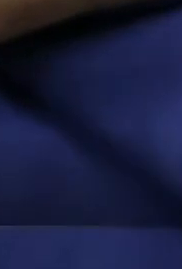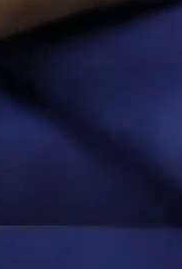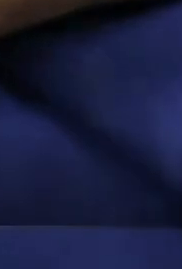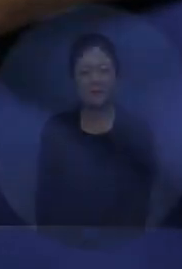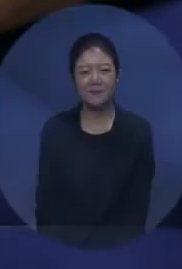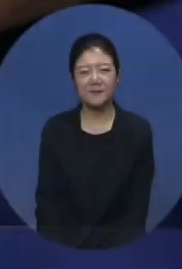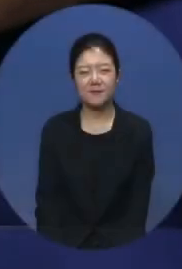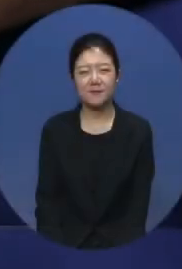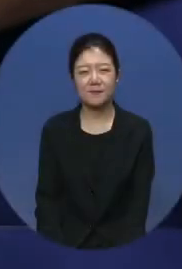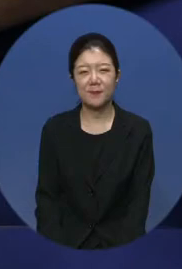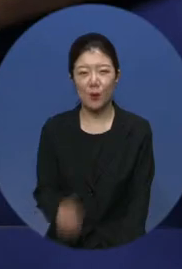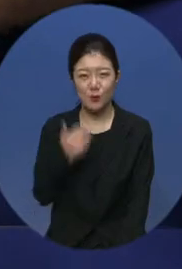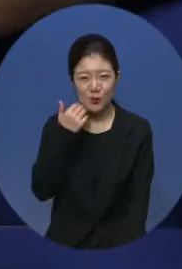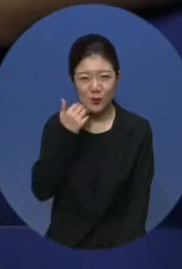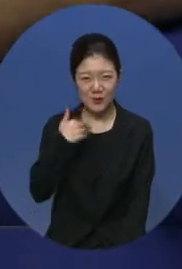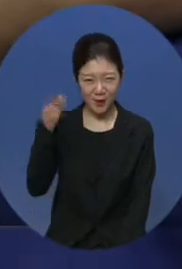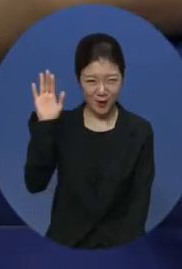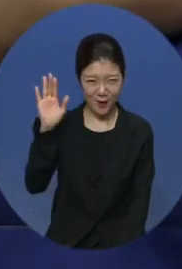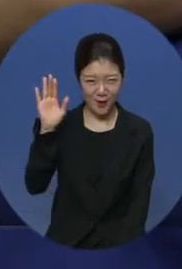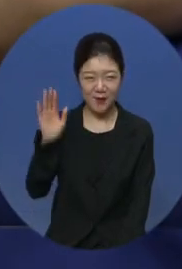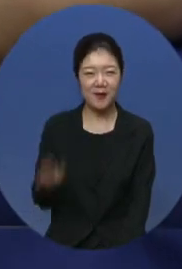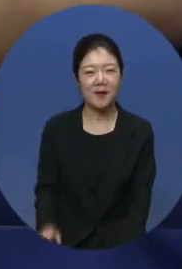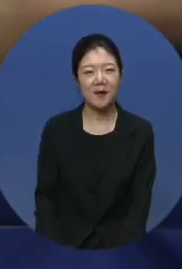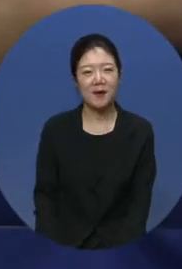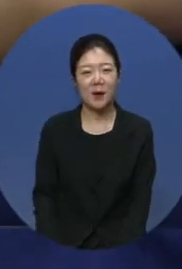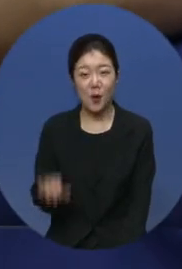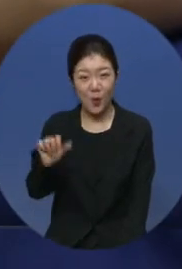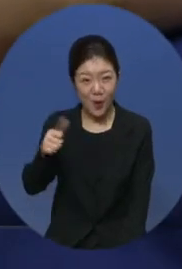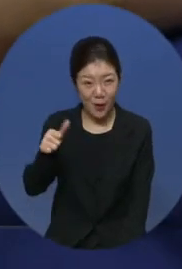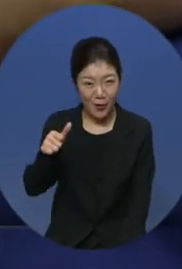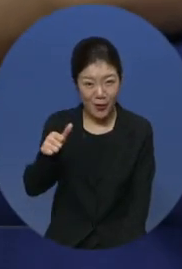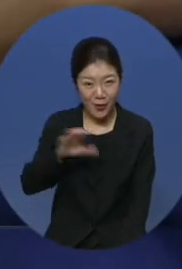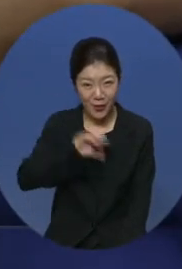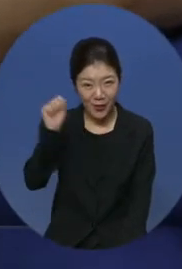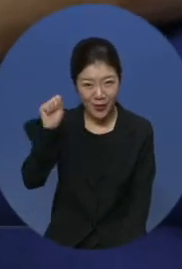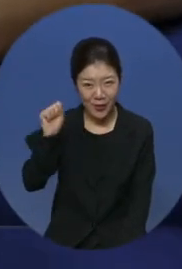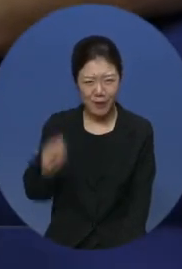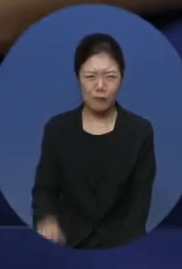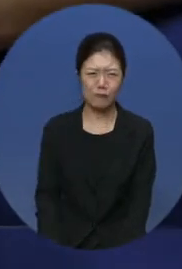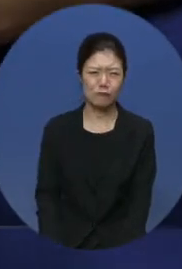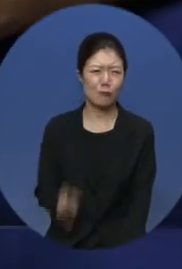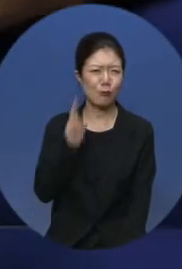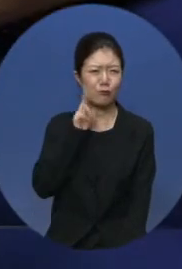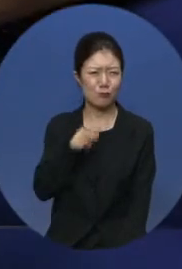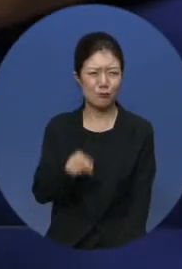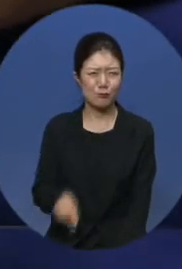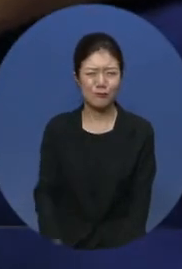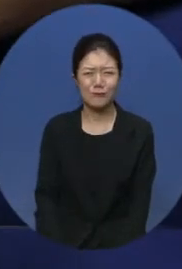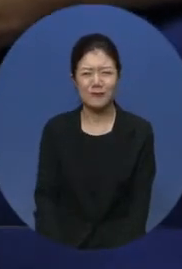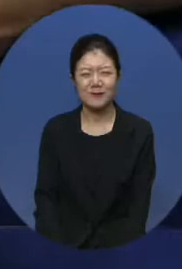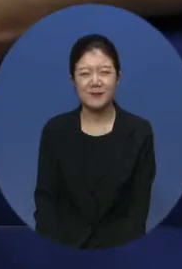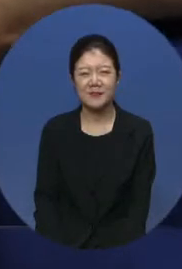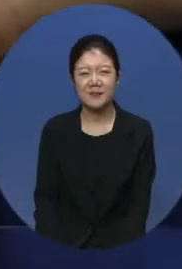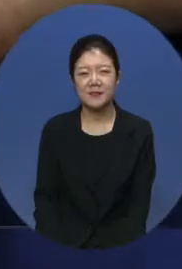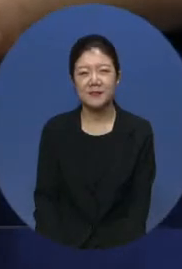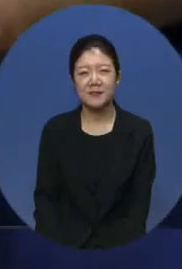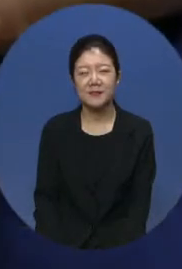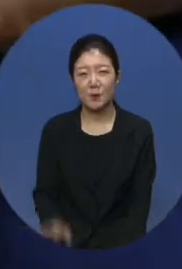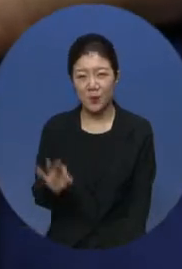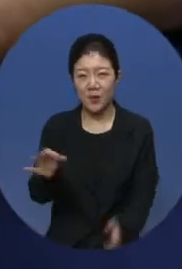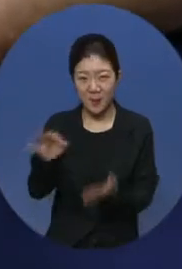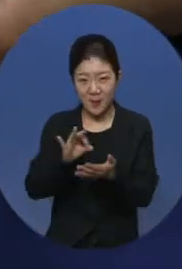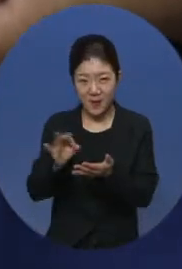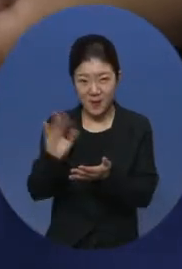누구야 이거 나? 저요. 임규민이 500원이야? 야 심하다. 그러면 이제 이렇게 다 받아오면